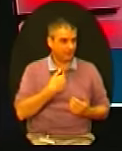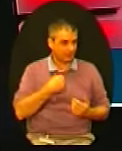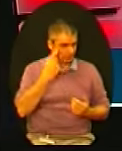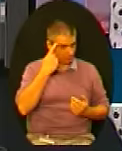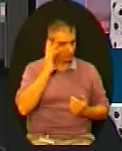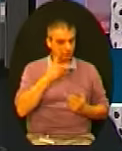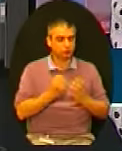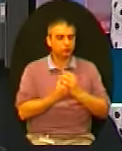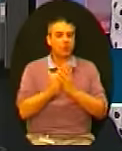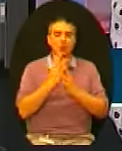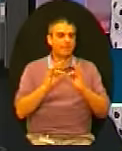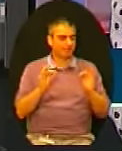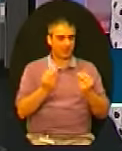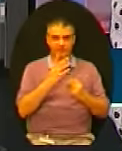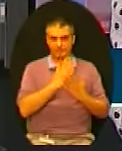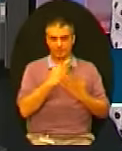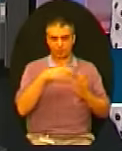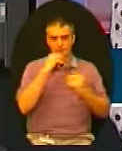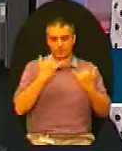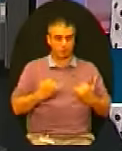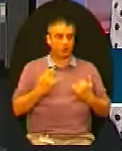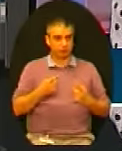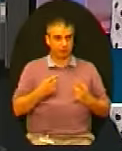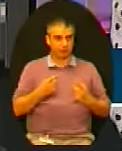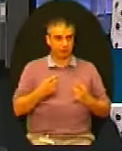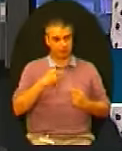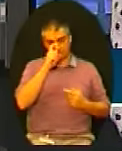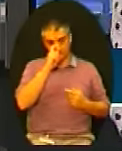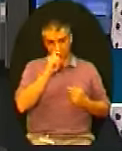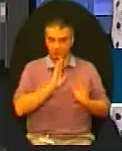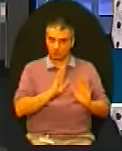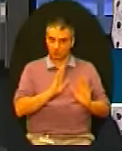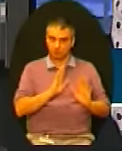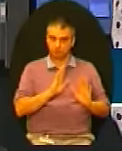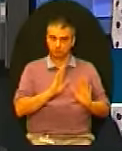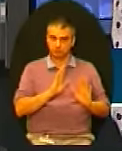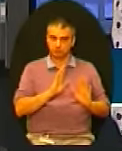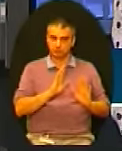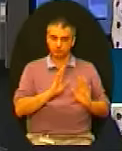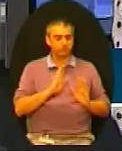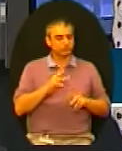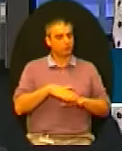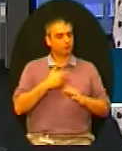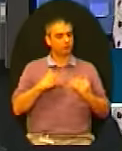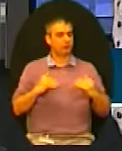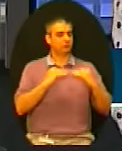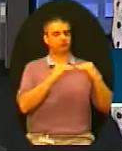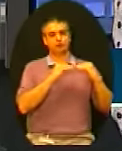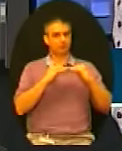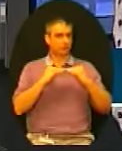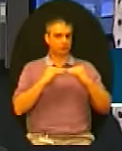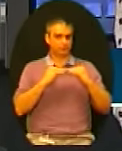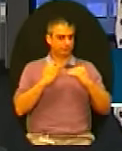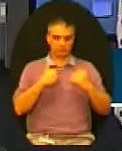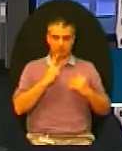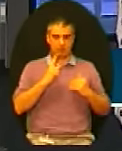חושבת שהשיקום מתחיל בדברים שדיברנו עליהם עכשיו, בענווה, בצניעות, בתחושת השוויון, שאני